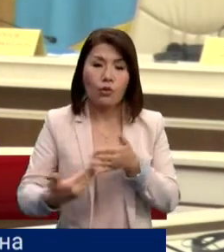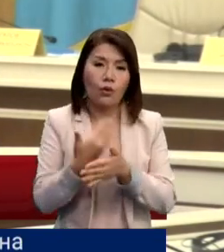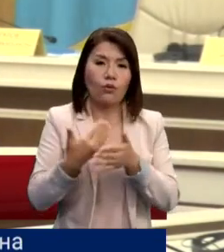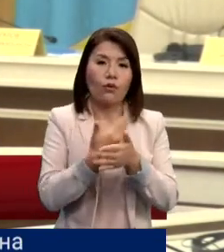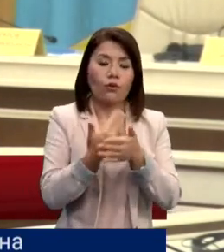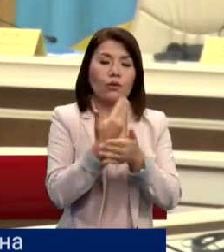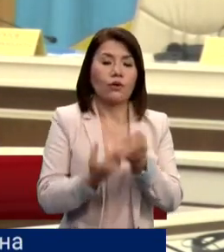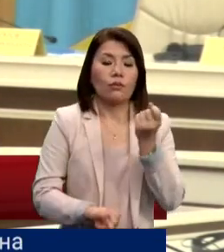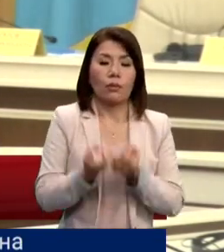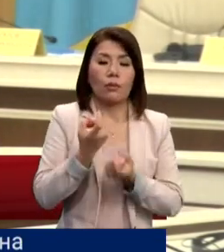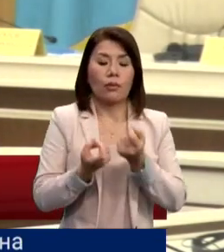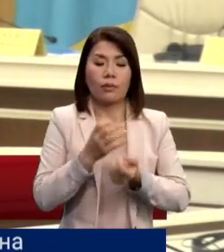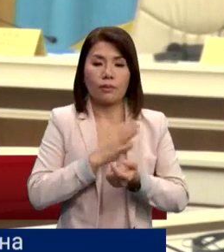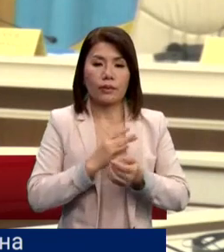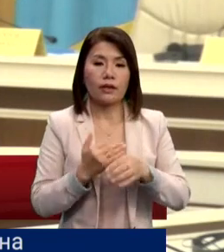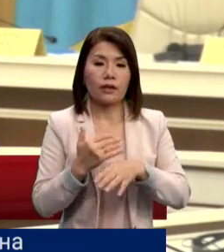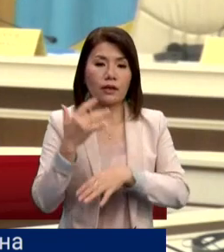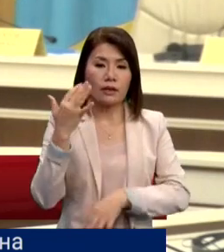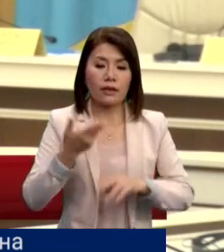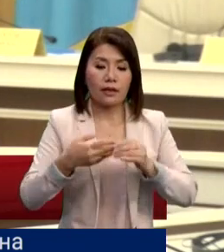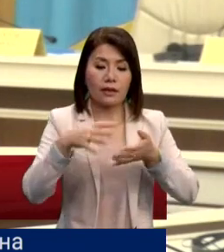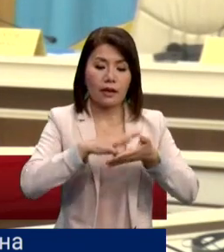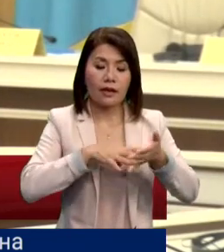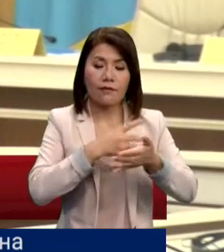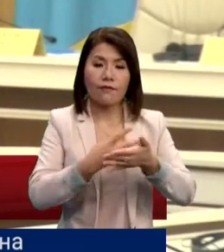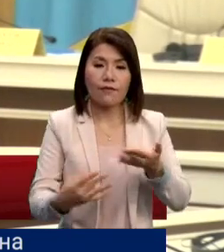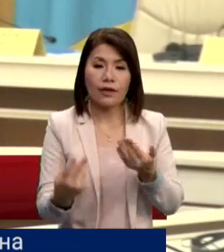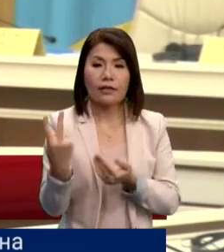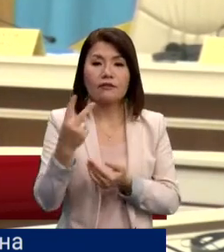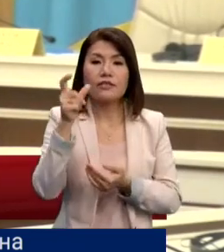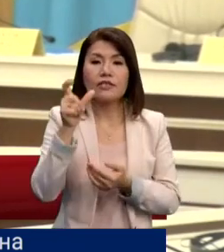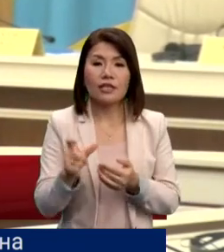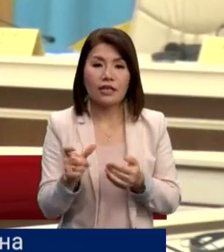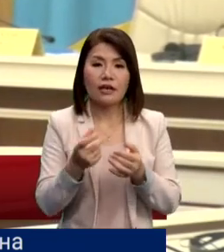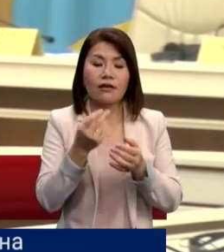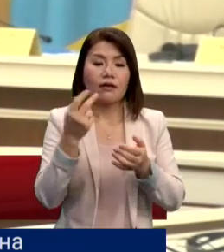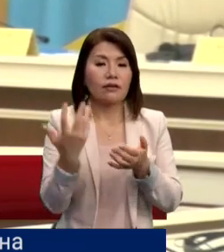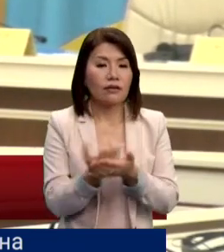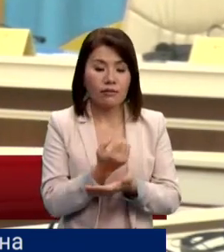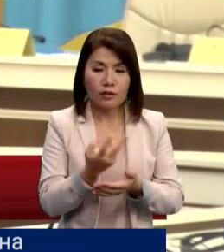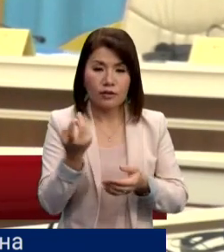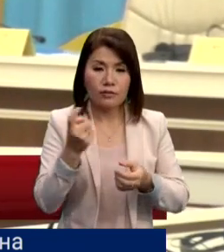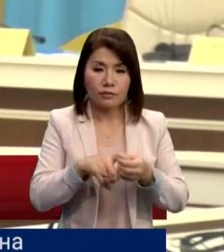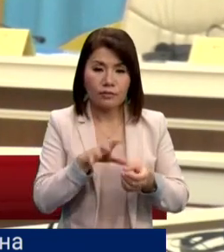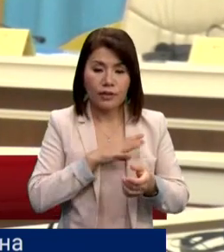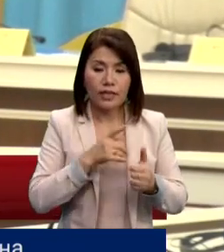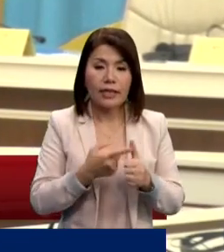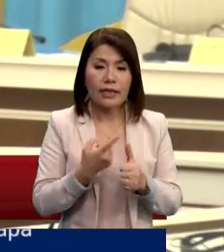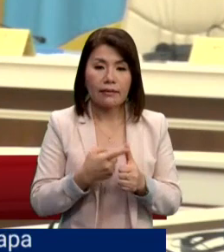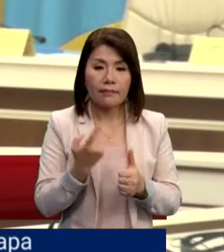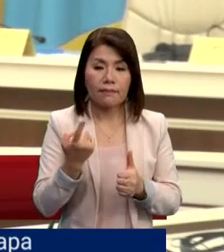болуда. Сондықтан біздің жоғарыда көрсетілген графикамызға 2 кандидат ілікпей қалды. Олардың атын атап өтсем,